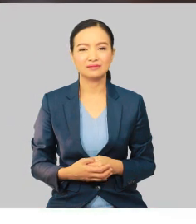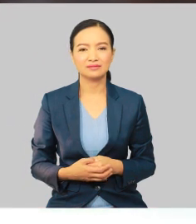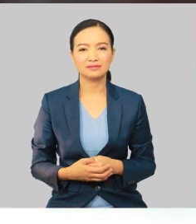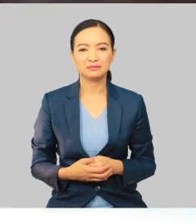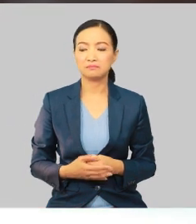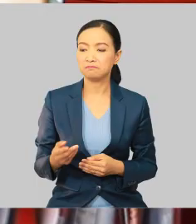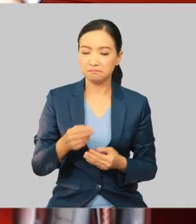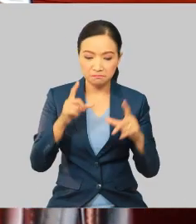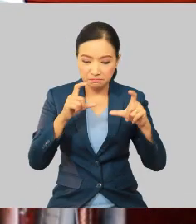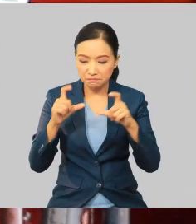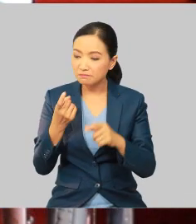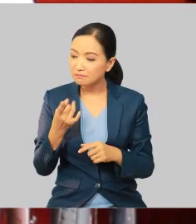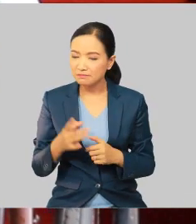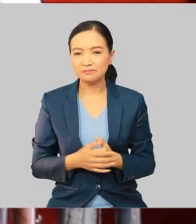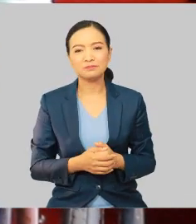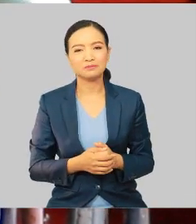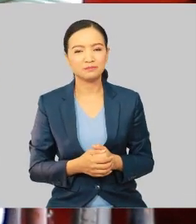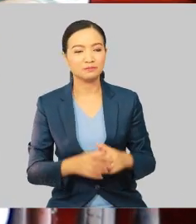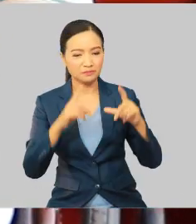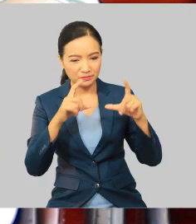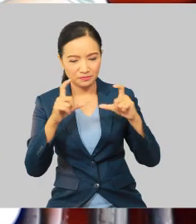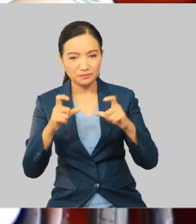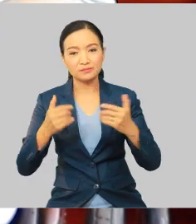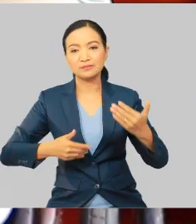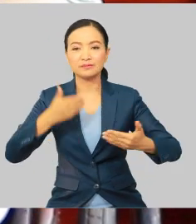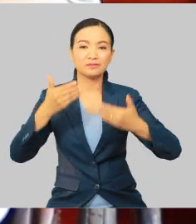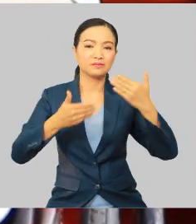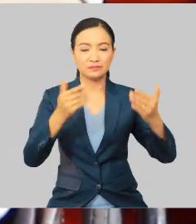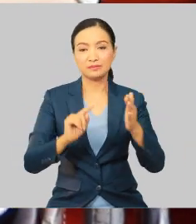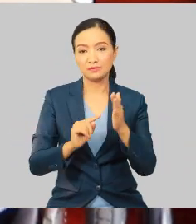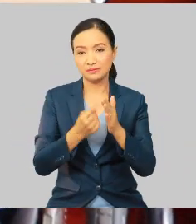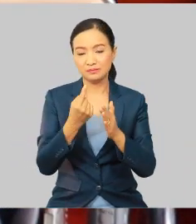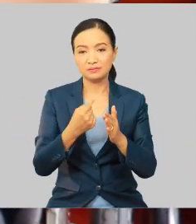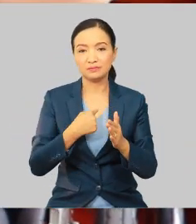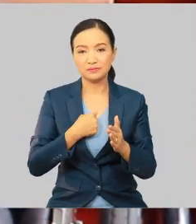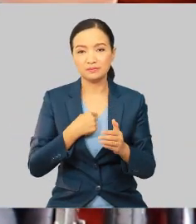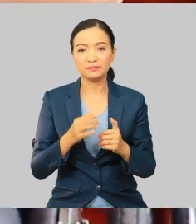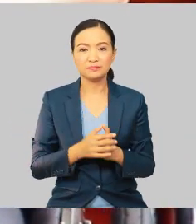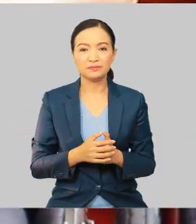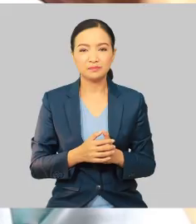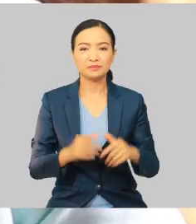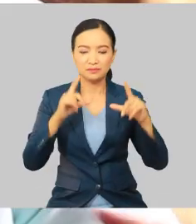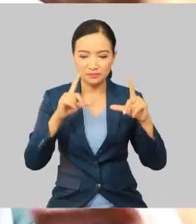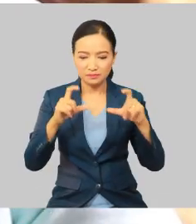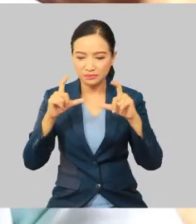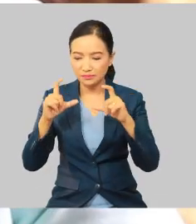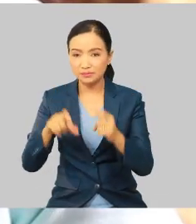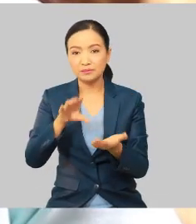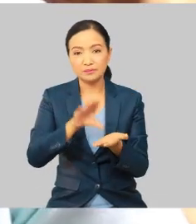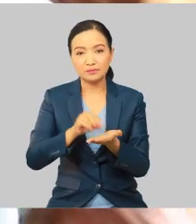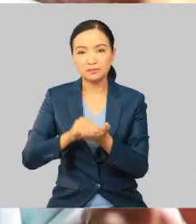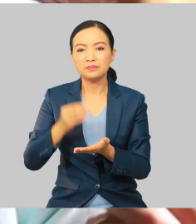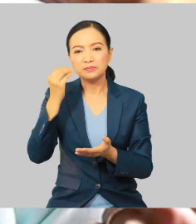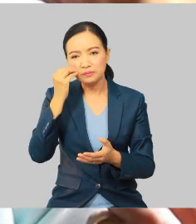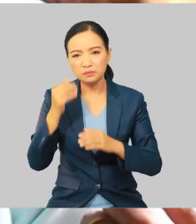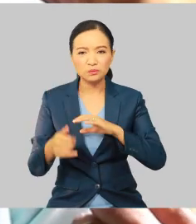โปรดิวเซอร์ครับบันทึกอะไรไปบ้าง ก็คือถ่ายรูปกิจกรรมที่มาทำเริ่มแรกคือหมุนก็ถ่ายชอบถ่ายรูปเก็บบันทึกไว้เพราะว่